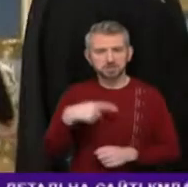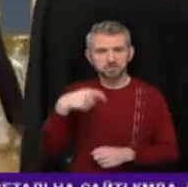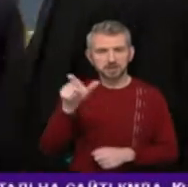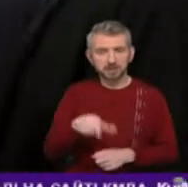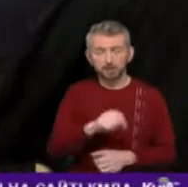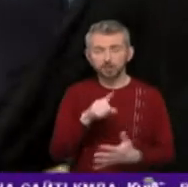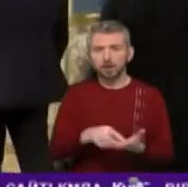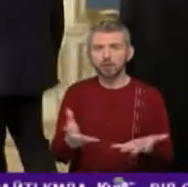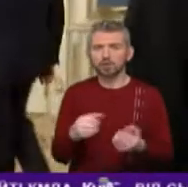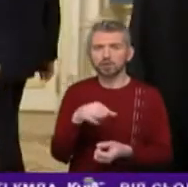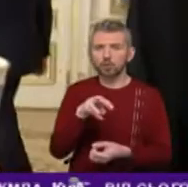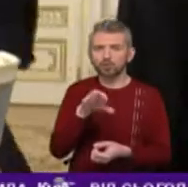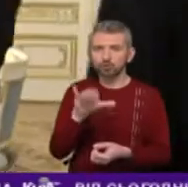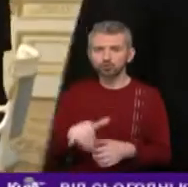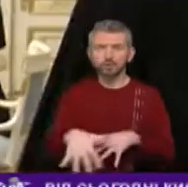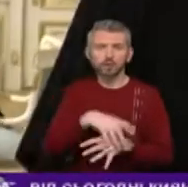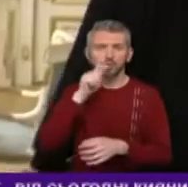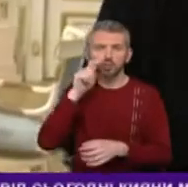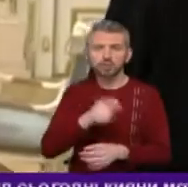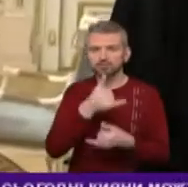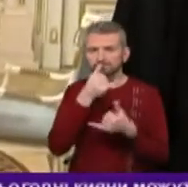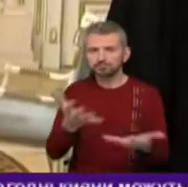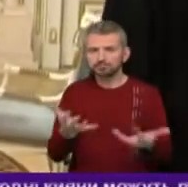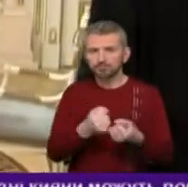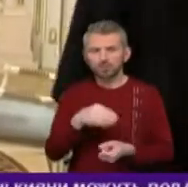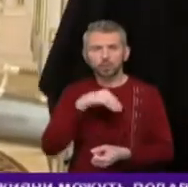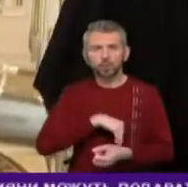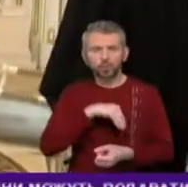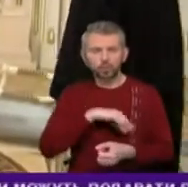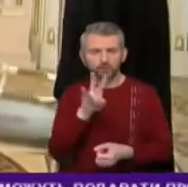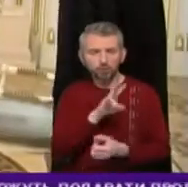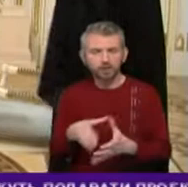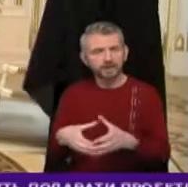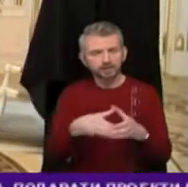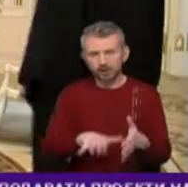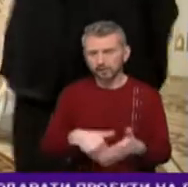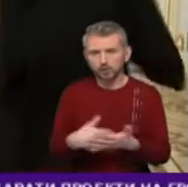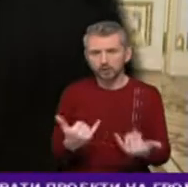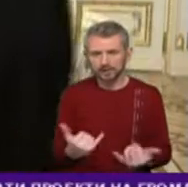питанні отримання Томосу народ України не отримав би духовного єднання і донині.